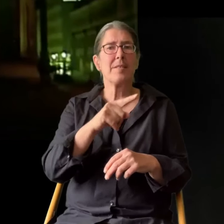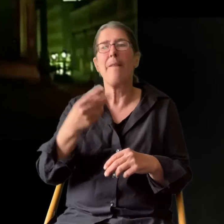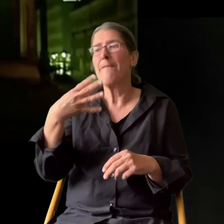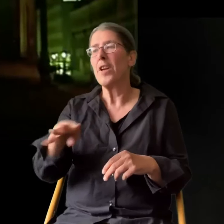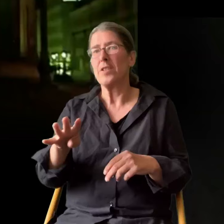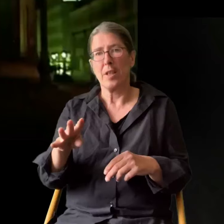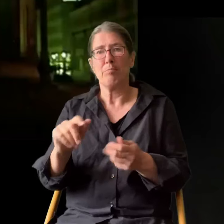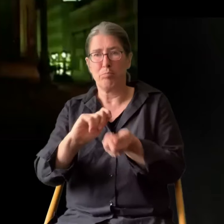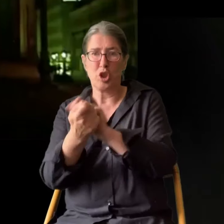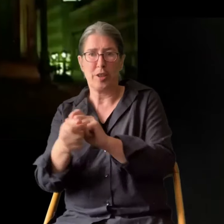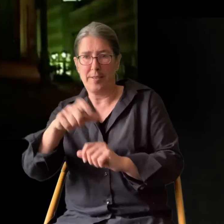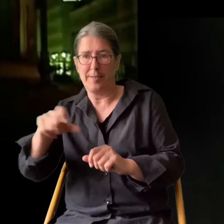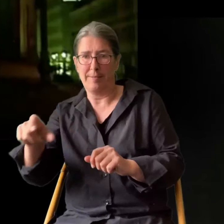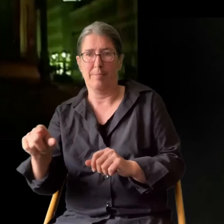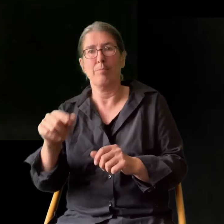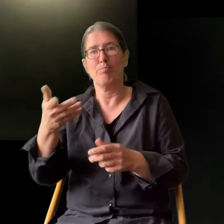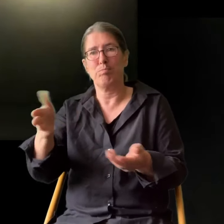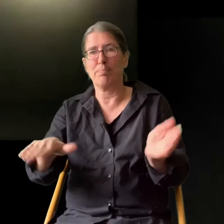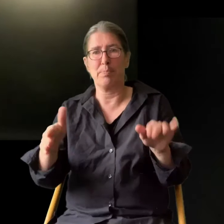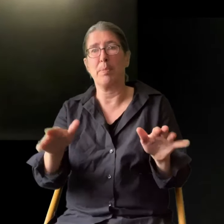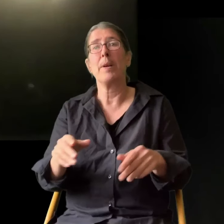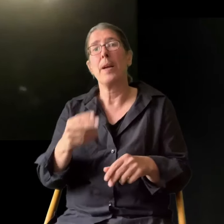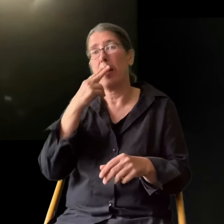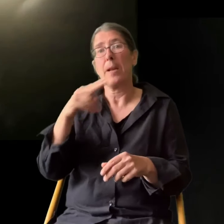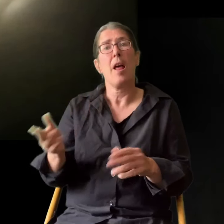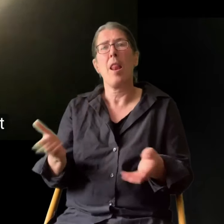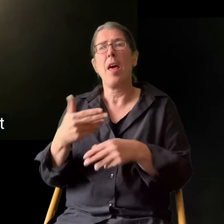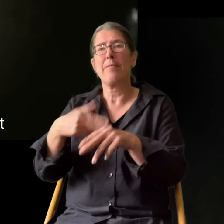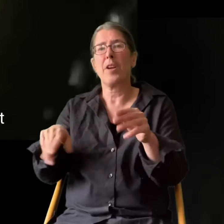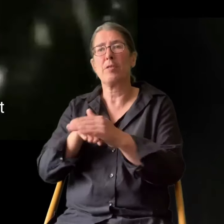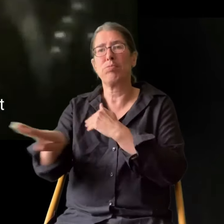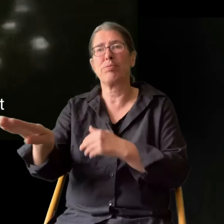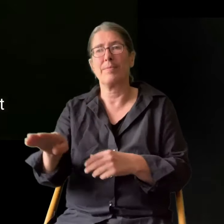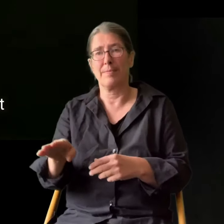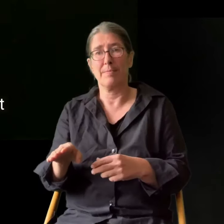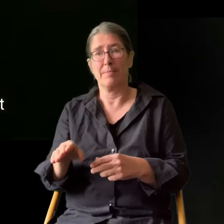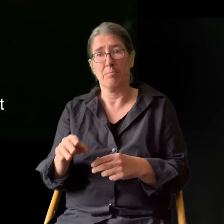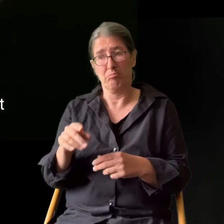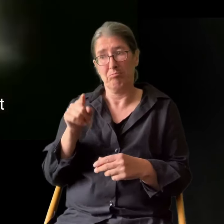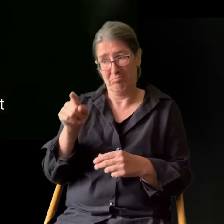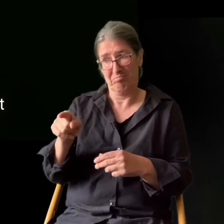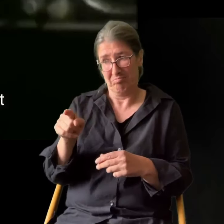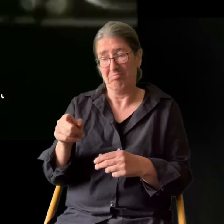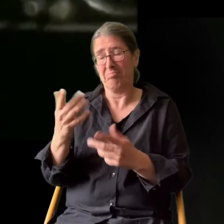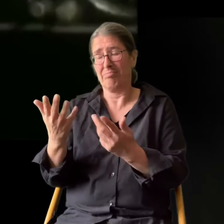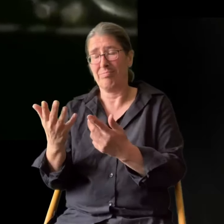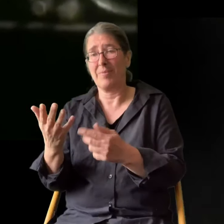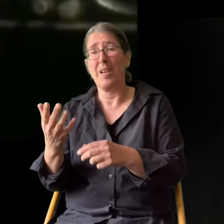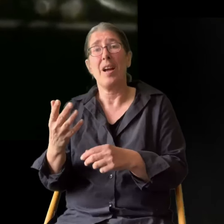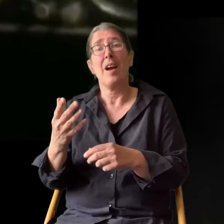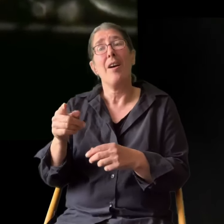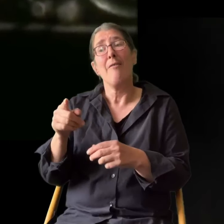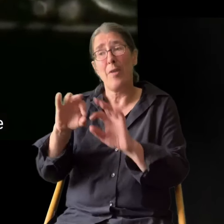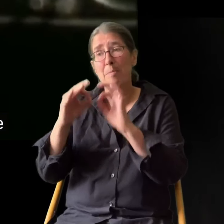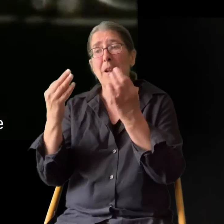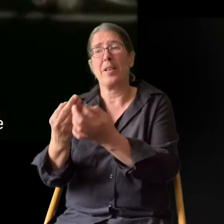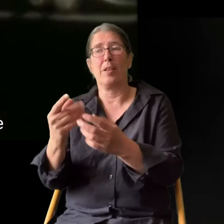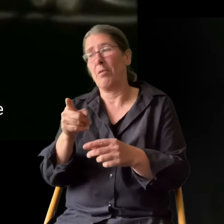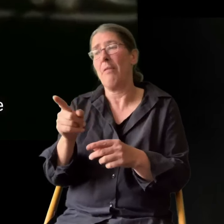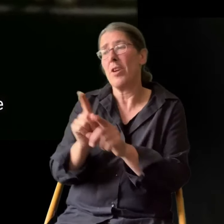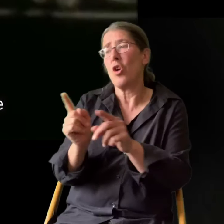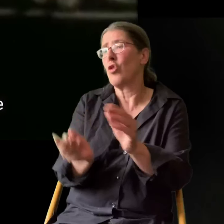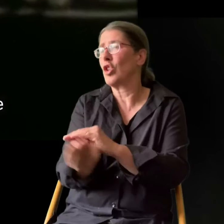14 Putschisten sterben. Hitler entkommt leicht verletzt. Er flieht zur Familie seiner Gönnerin Helene Hanfstengel an den